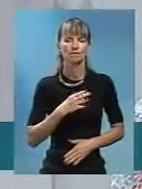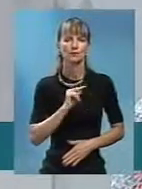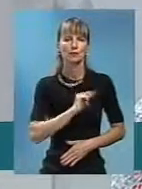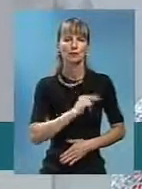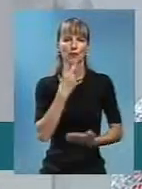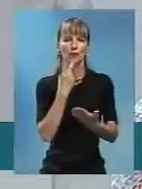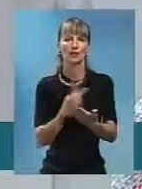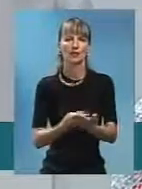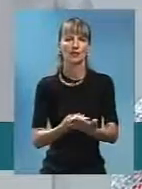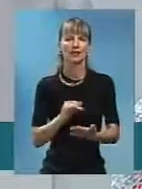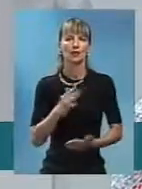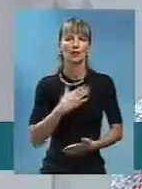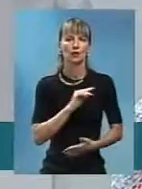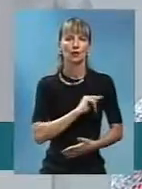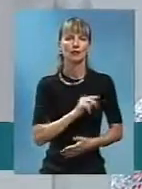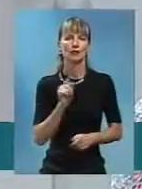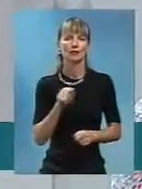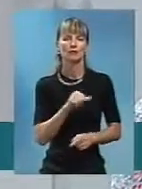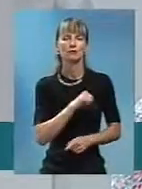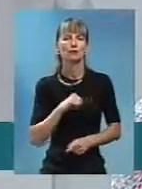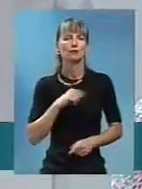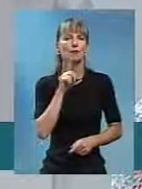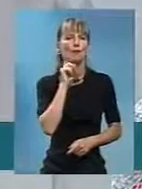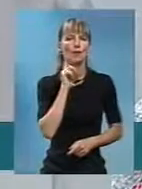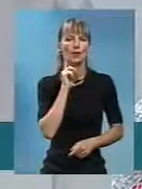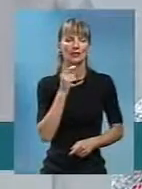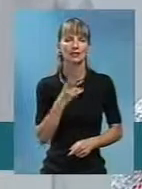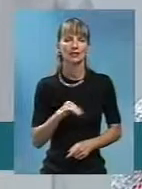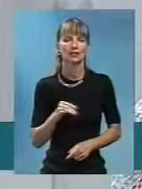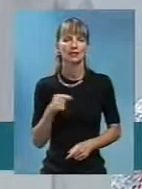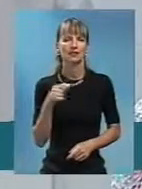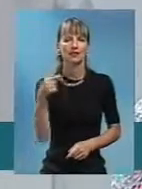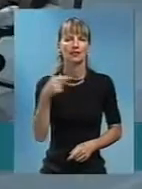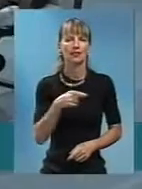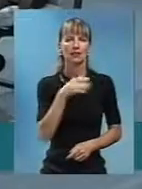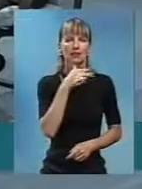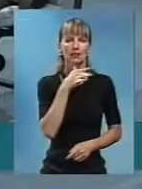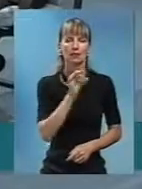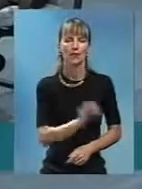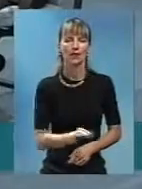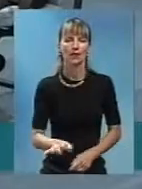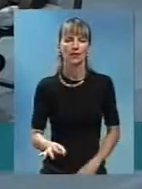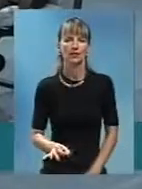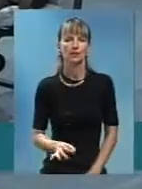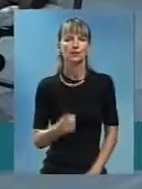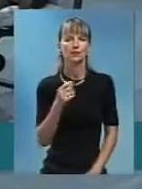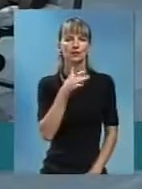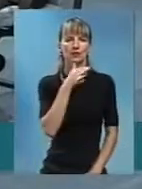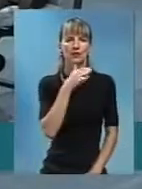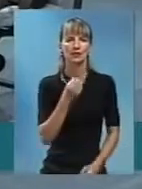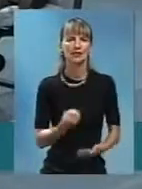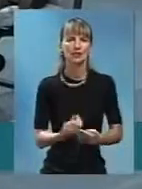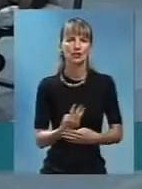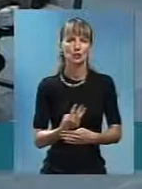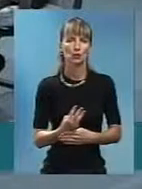роботи подивились. Але мої роботи там самі молоді. Там тисячорічні монети, сторічні